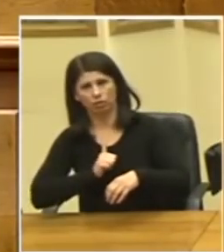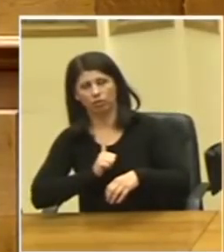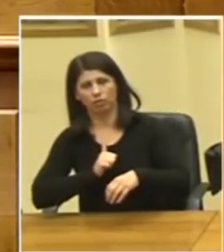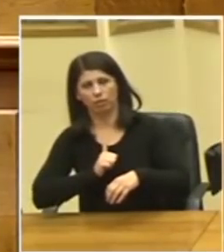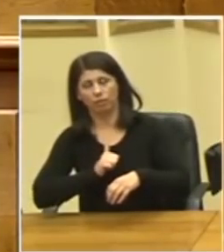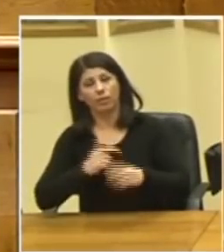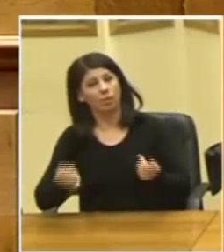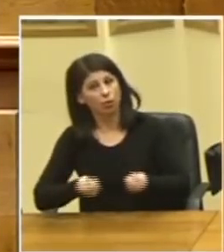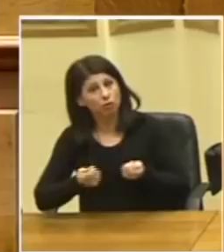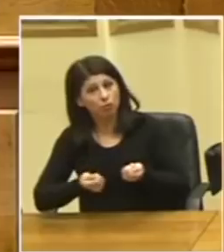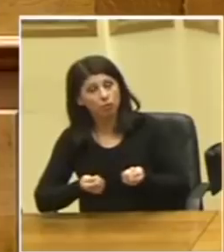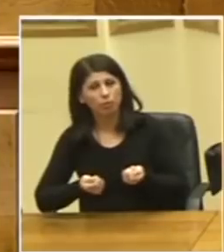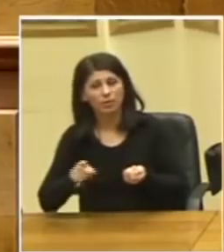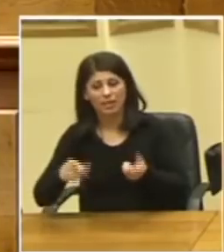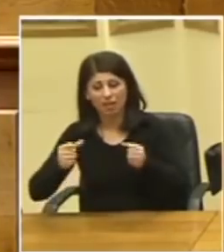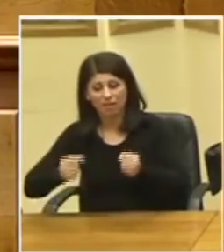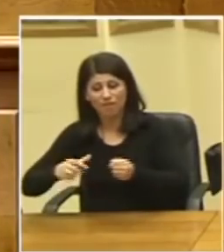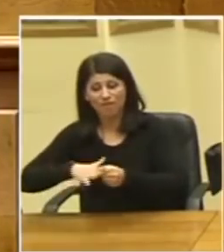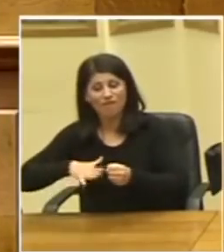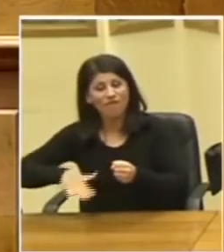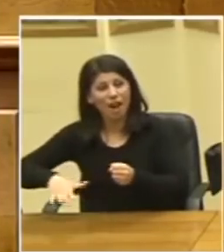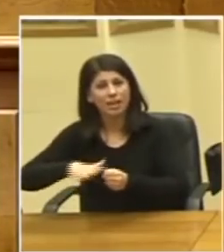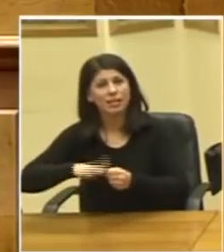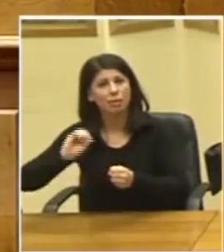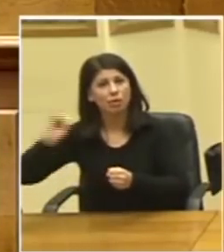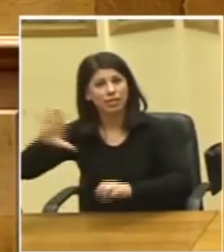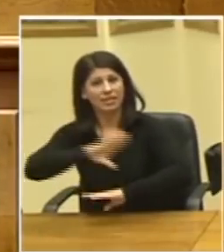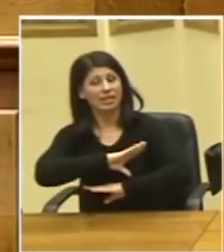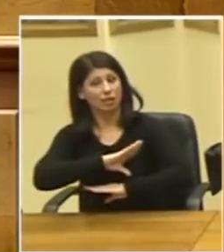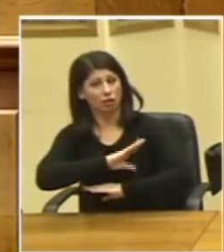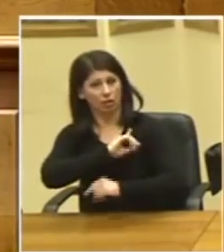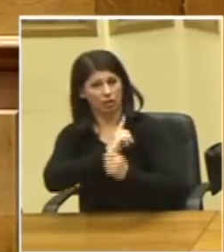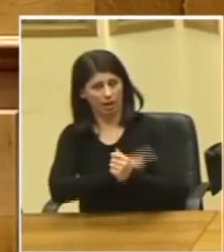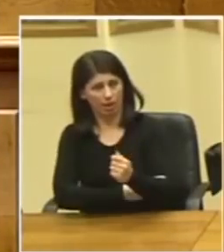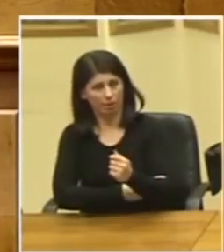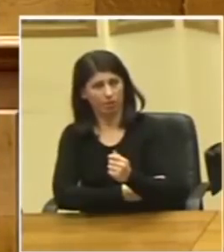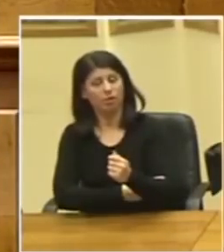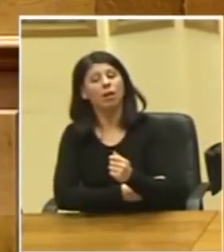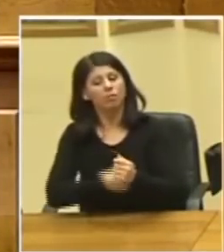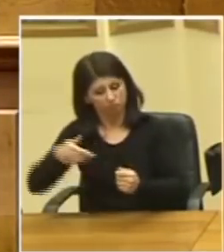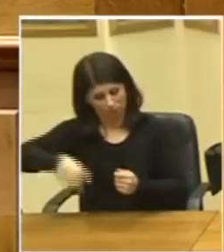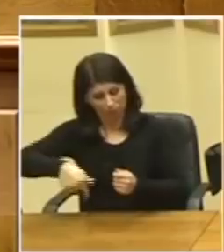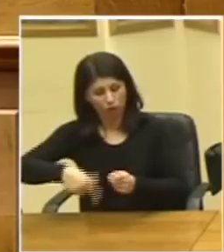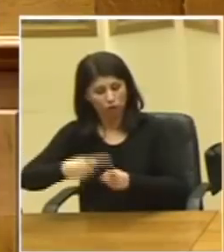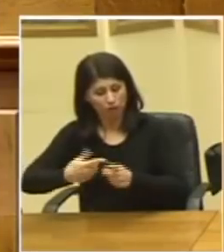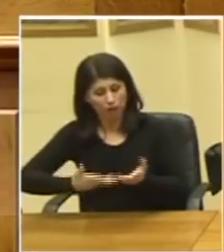που χρησιμοποιούνται ως βάσεις από ξένες στρατιωτικές δυνάμεις μέσα στο ελληνικό